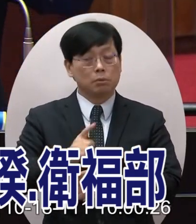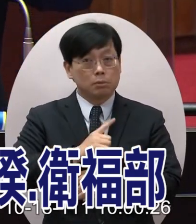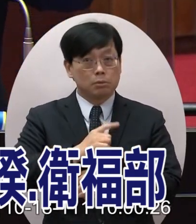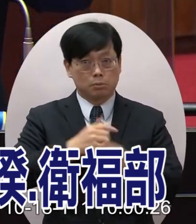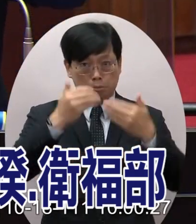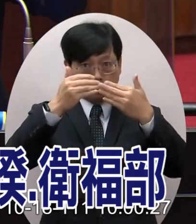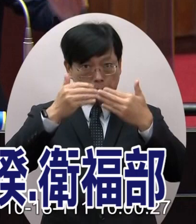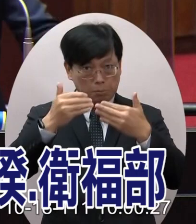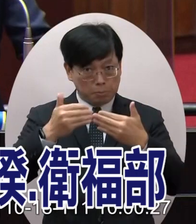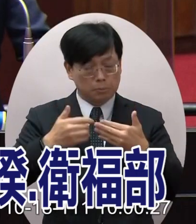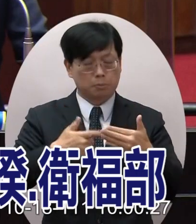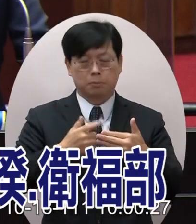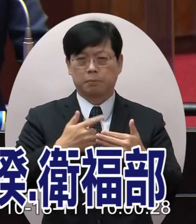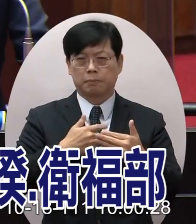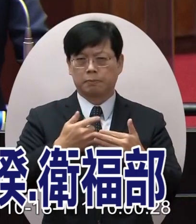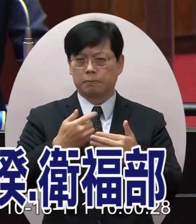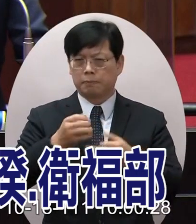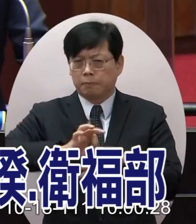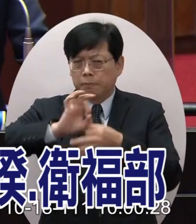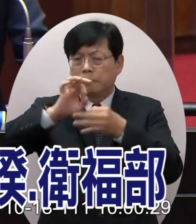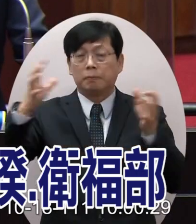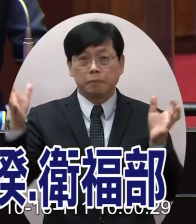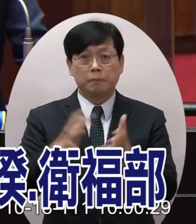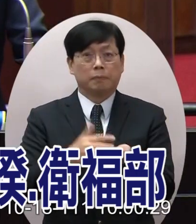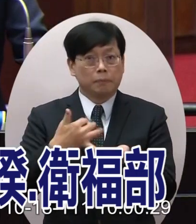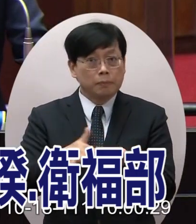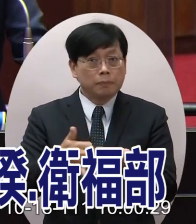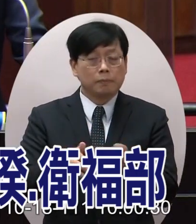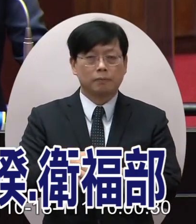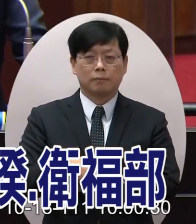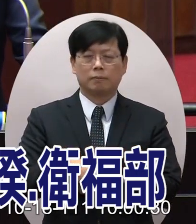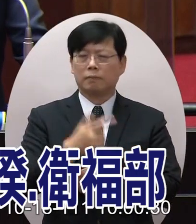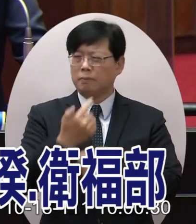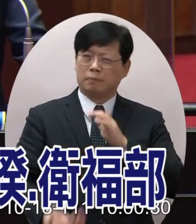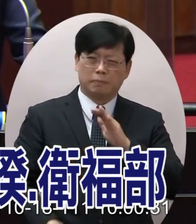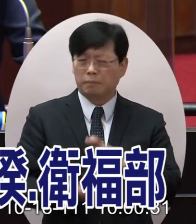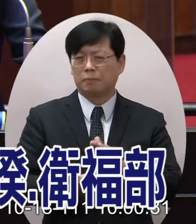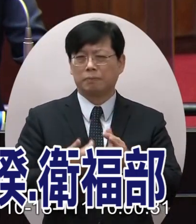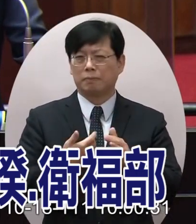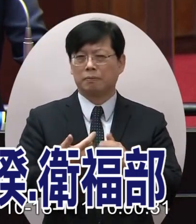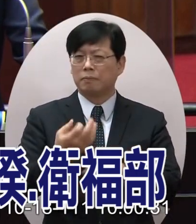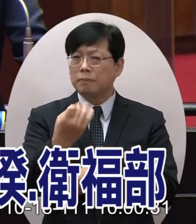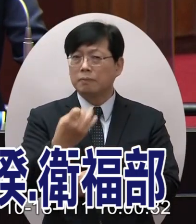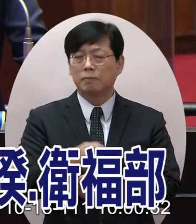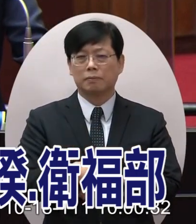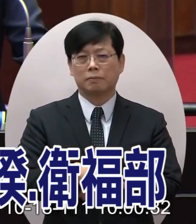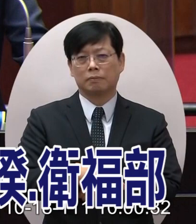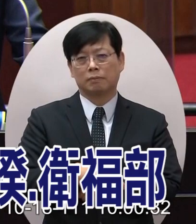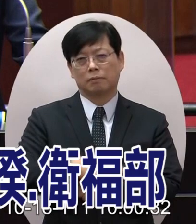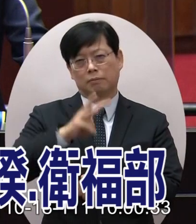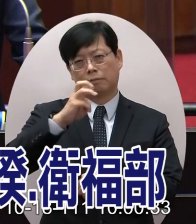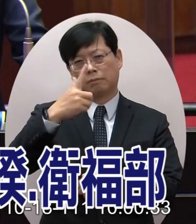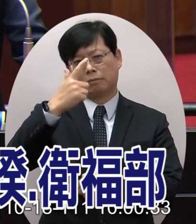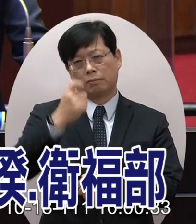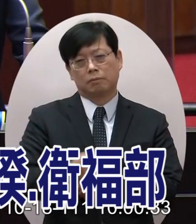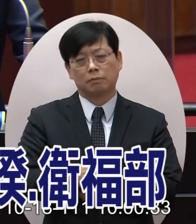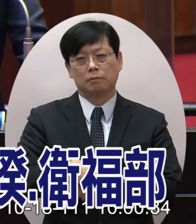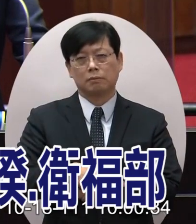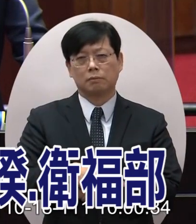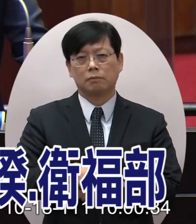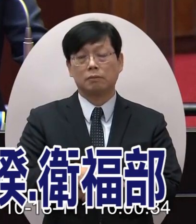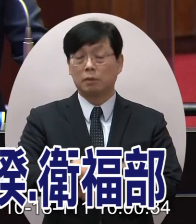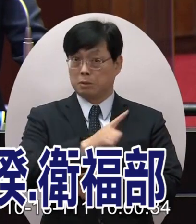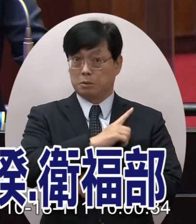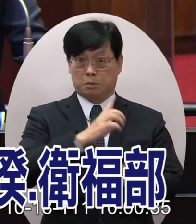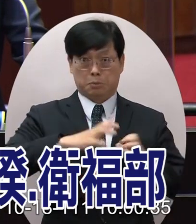它做最宽的一个加总出来呢，它收的钱最多最多最多也只有36亿，那你